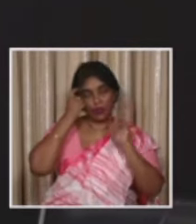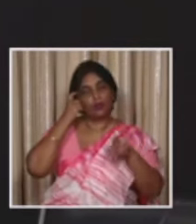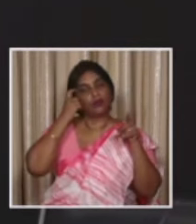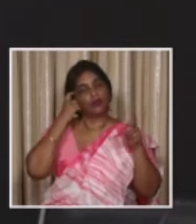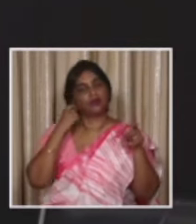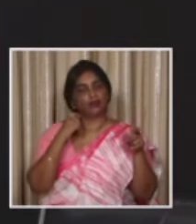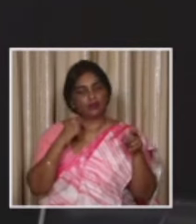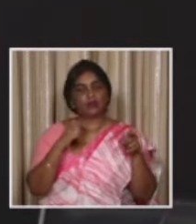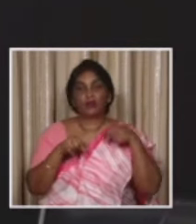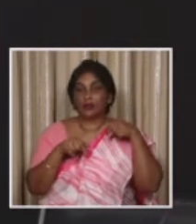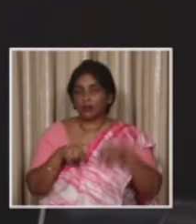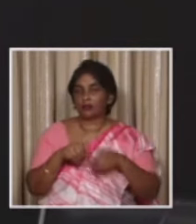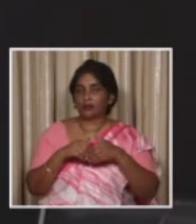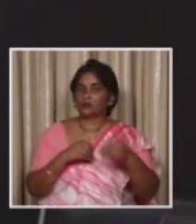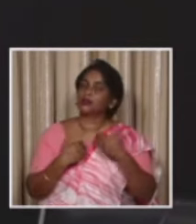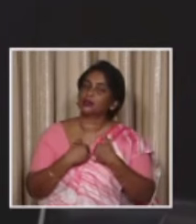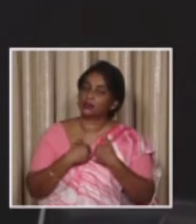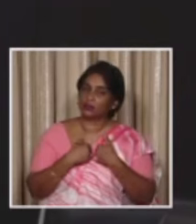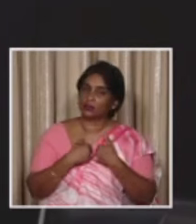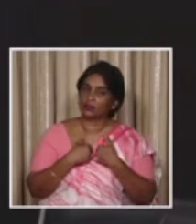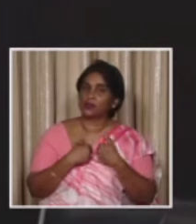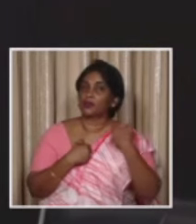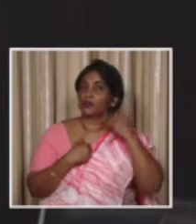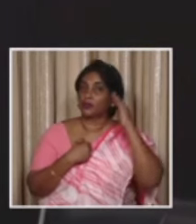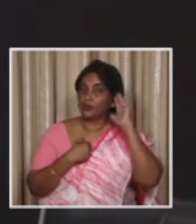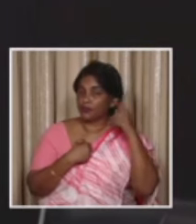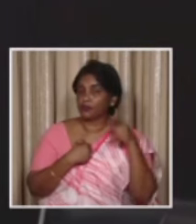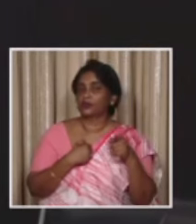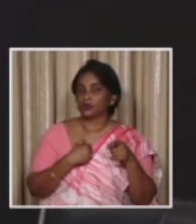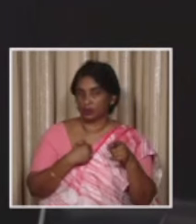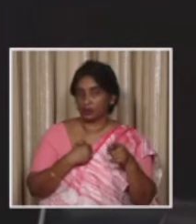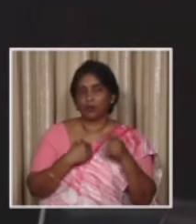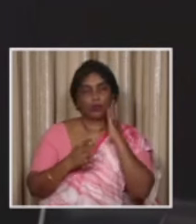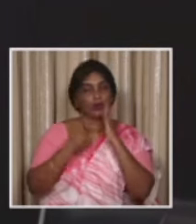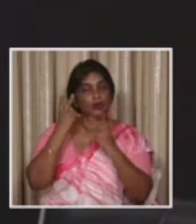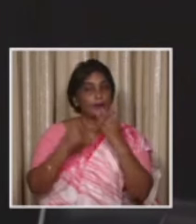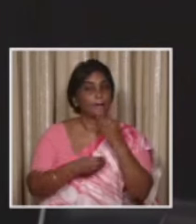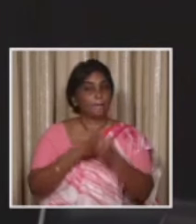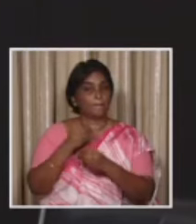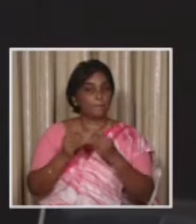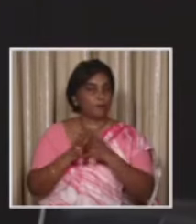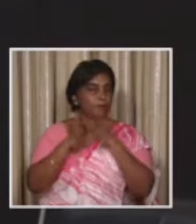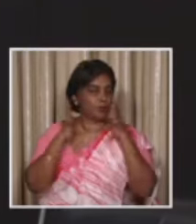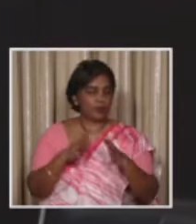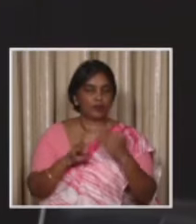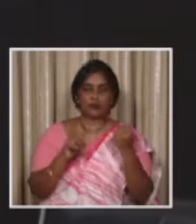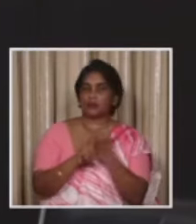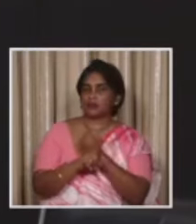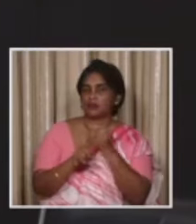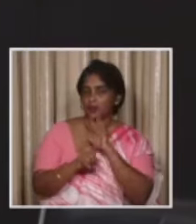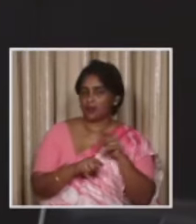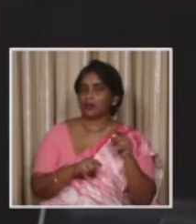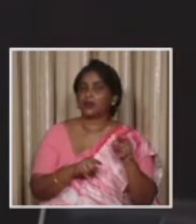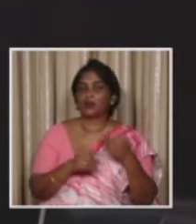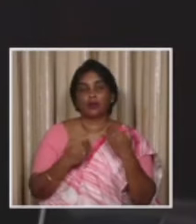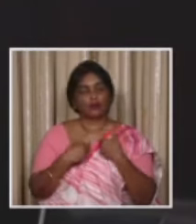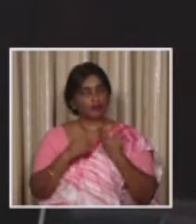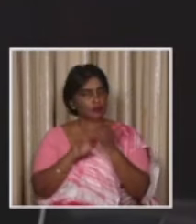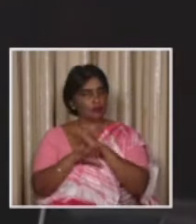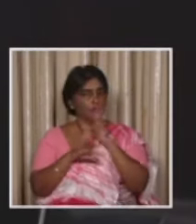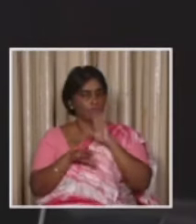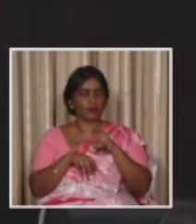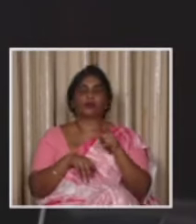තමයි අද වෙද්දී අපි විශේෂයෙන්ම සංචාරක ව්‍යාපාරය විශාල වශයෙන් බලපෑවා අපි පහුගිය